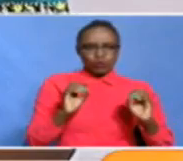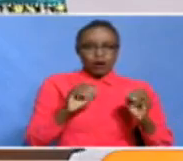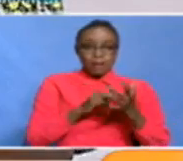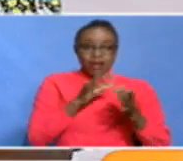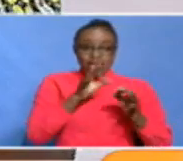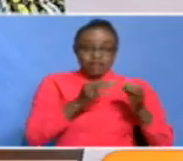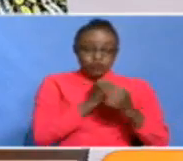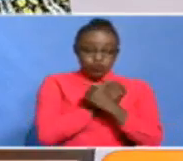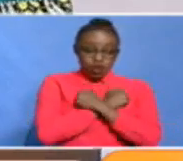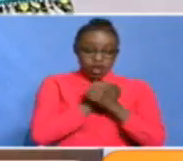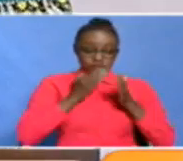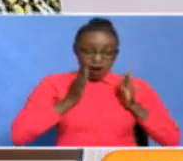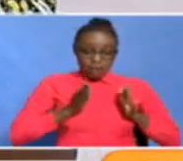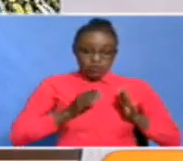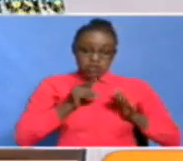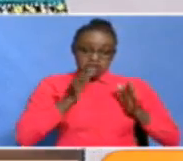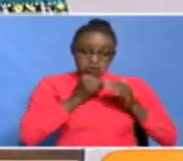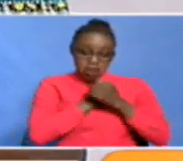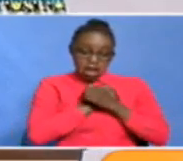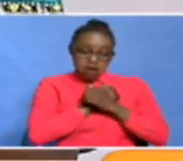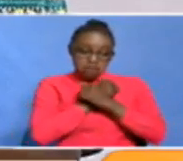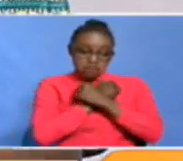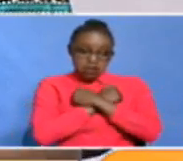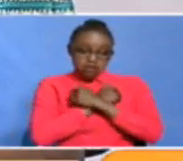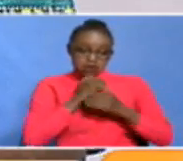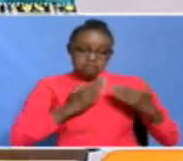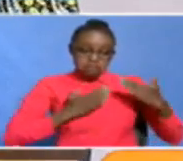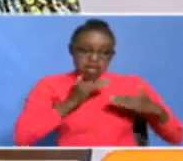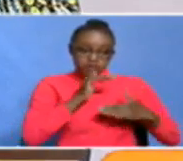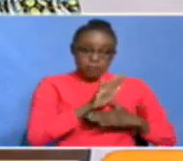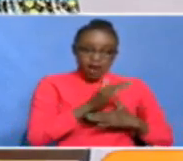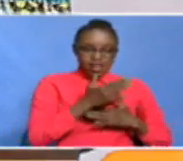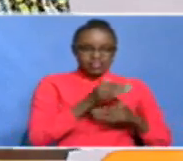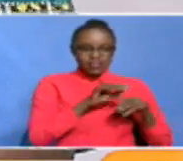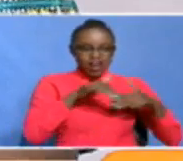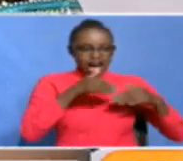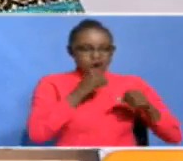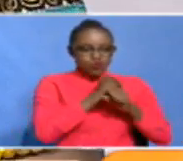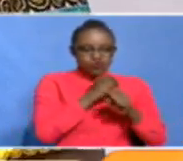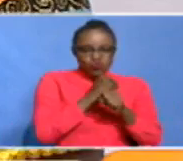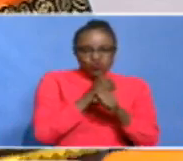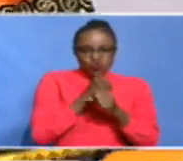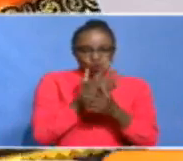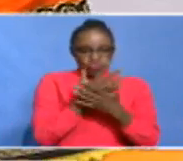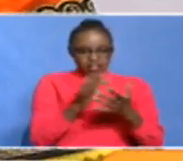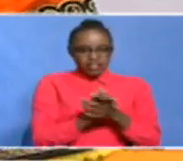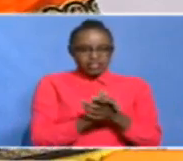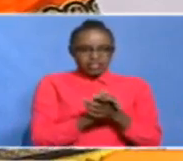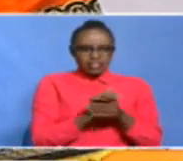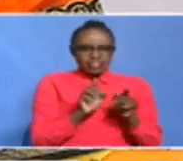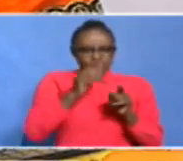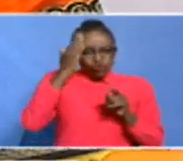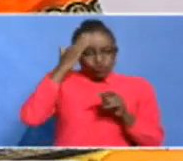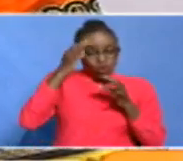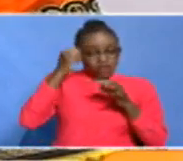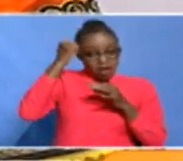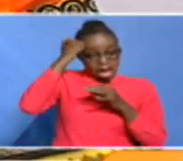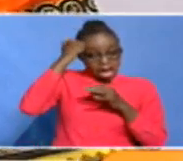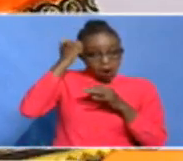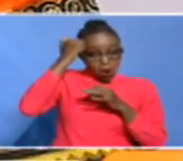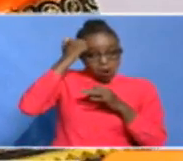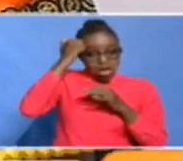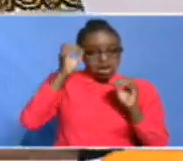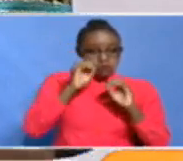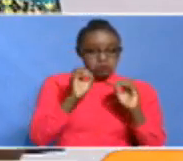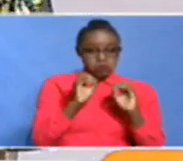wewe ukimpenda mtu utampenda mtu kwa tabia yake, kwa stara yake, waelewa na vile anavyojiweka. Hata hujajua kama amesoma ama hajasoma.